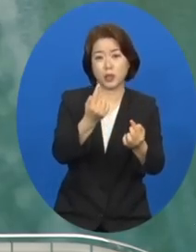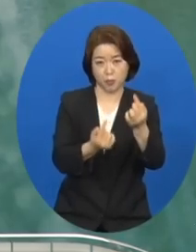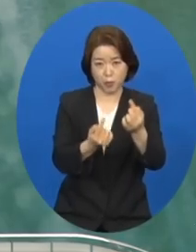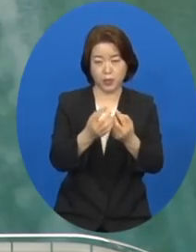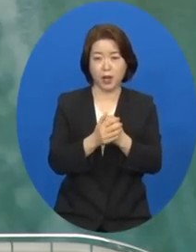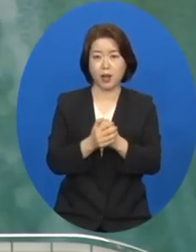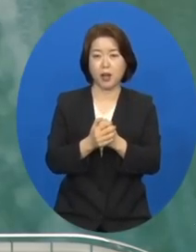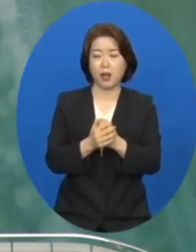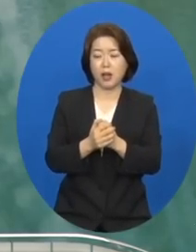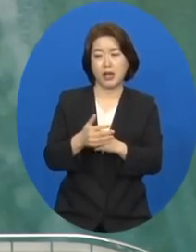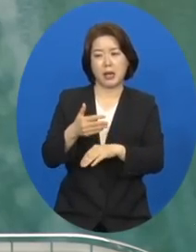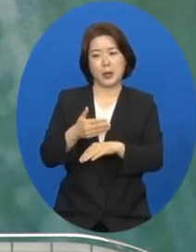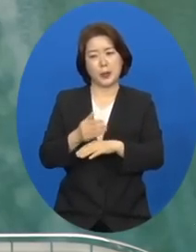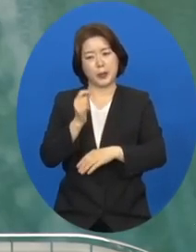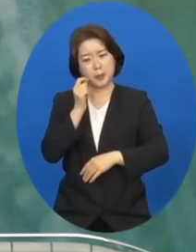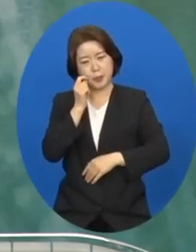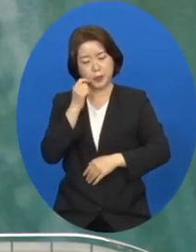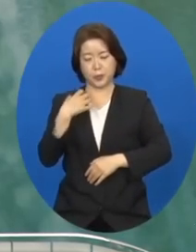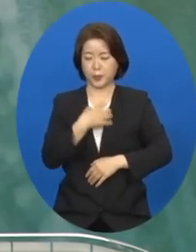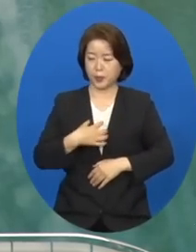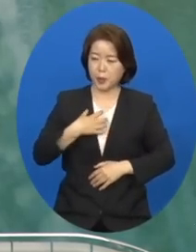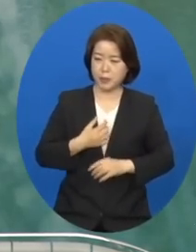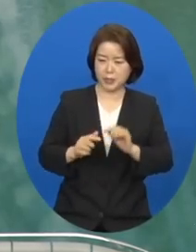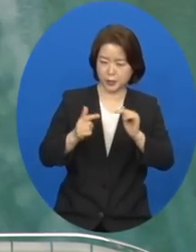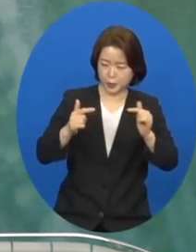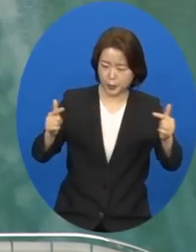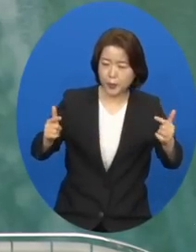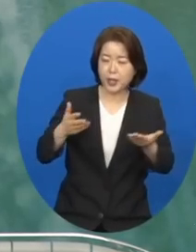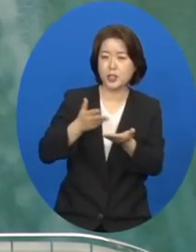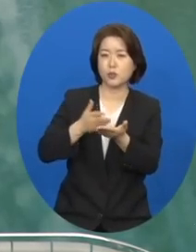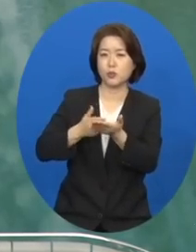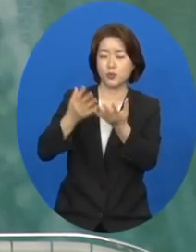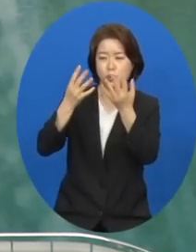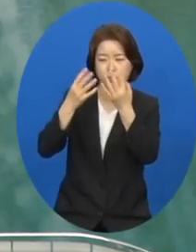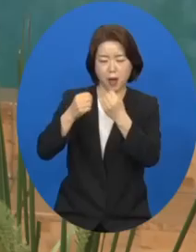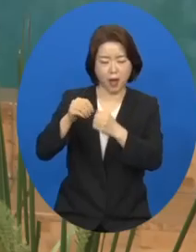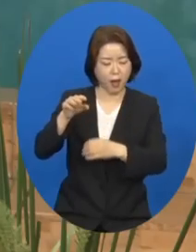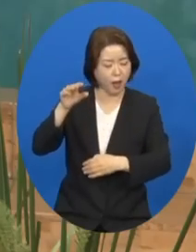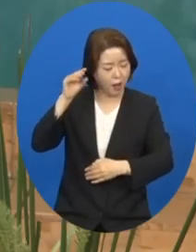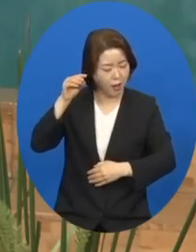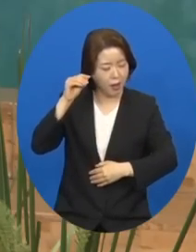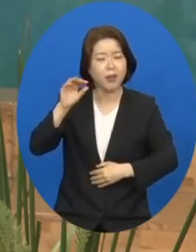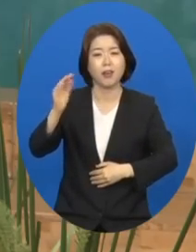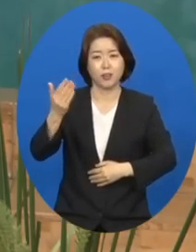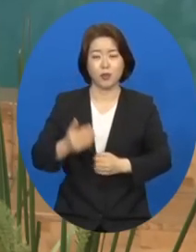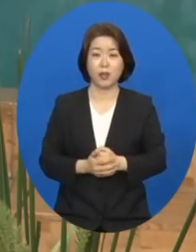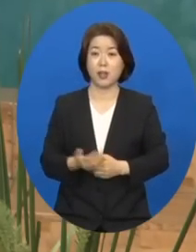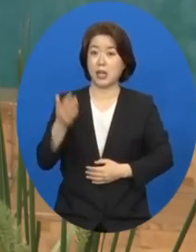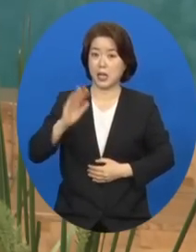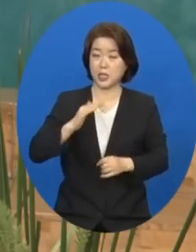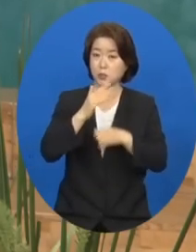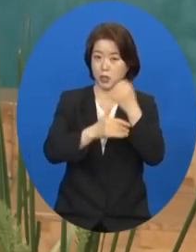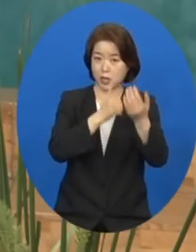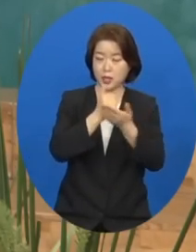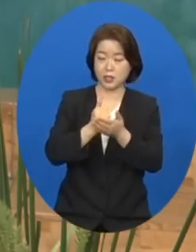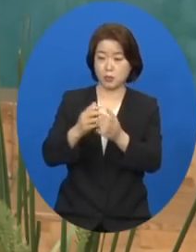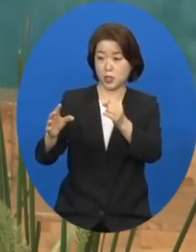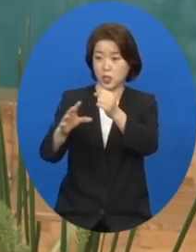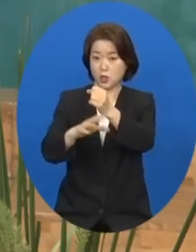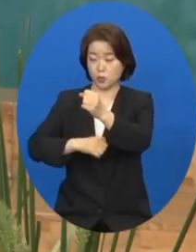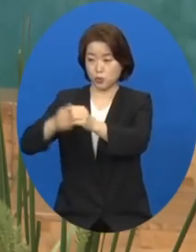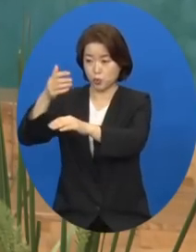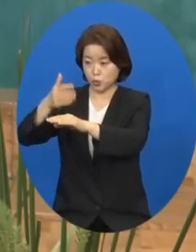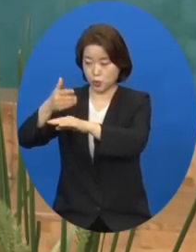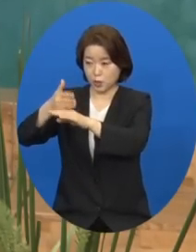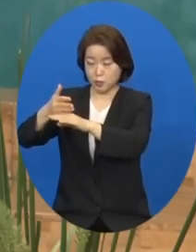감사하지 못할 또 염려가 될 만한 소식들이 계속 들려옵니다 하지만 하나님께서 이 주수 감사 주일 우리에게